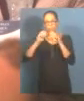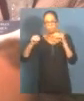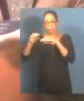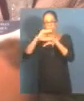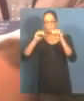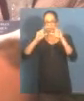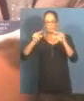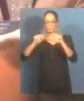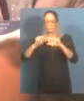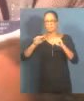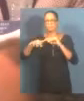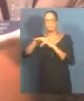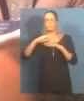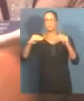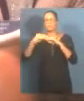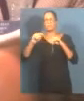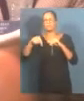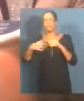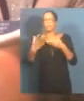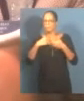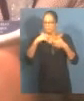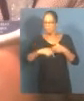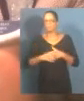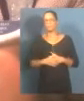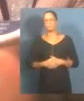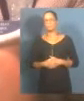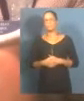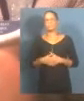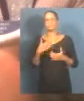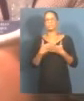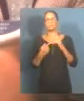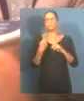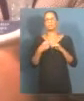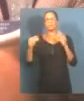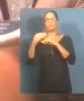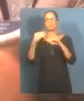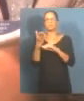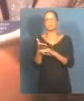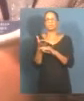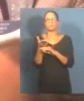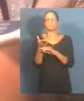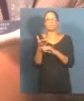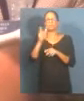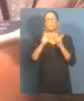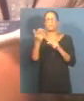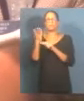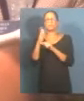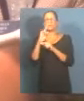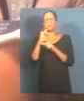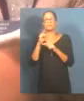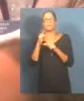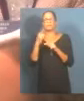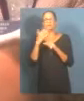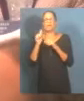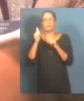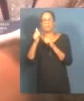décisions auxquelles la population doit adhérer. C'est pourquoi il est important que la population ou ses représentants soient à la fois